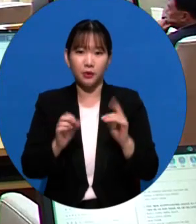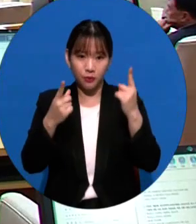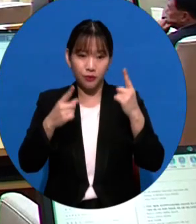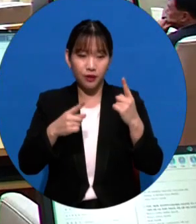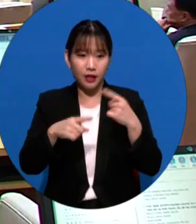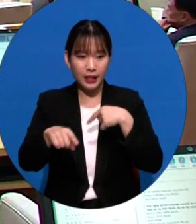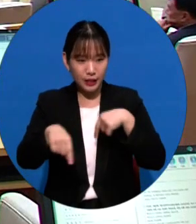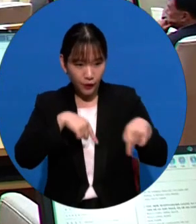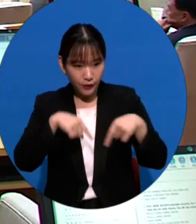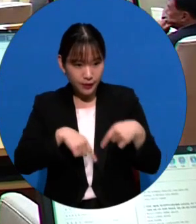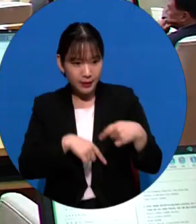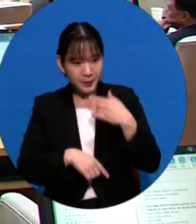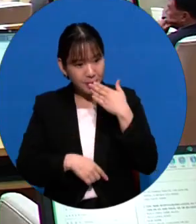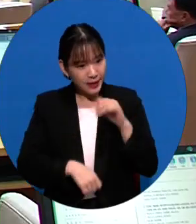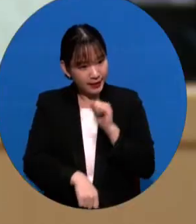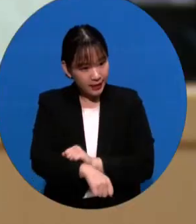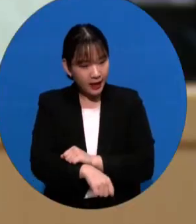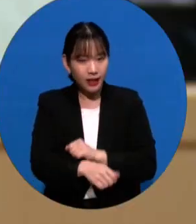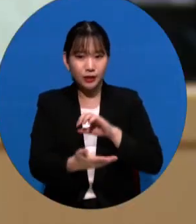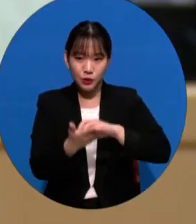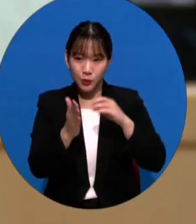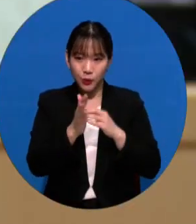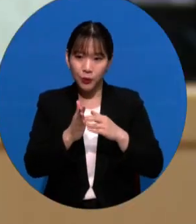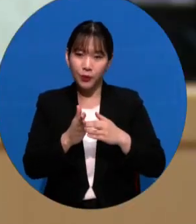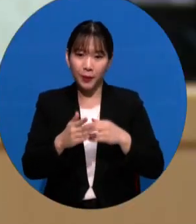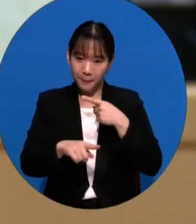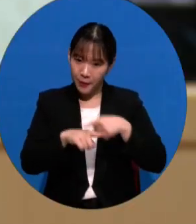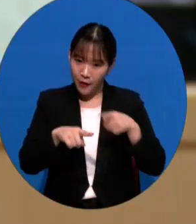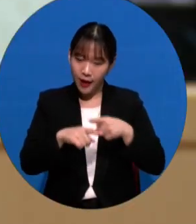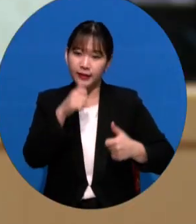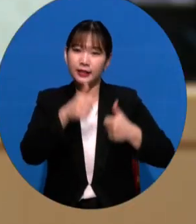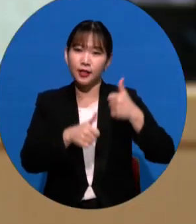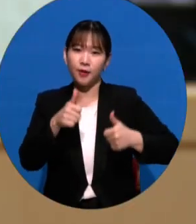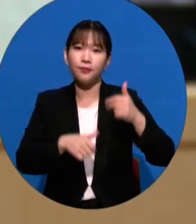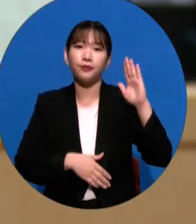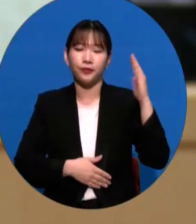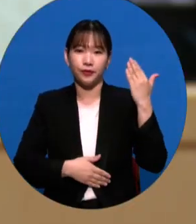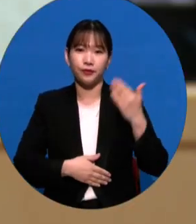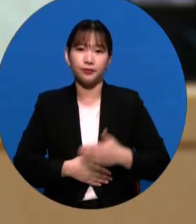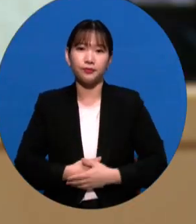정치력을 가늠해 볼 수 있는 시험대가 됐습니다. MBC 뉴스 김양훈입니다.